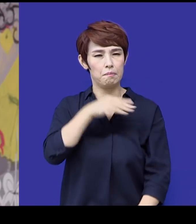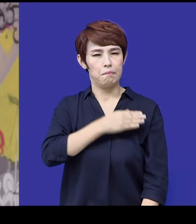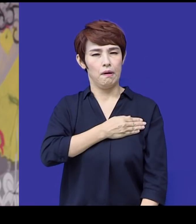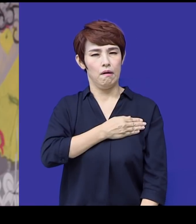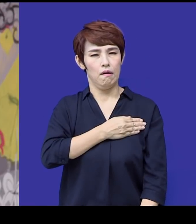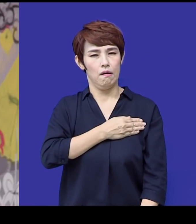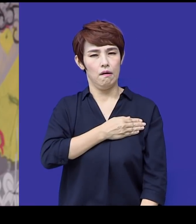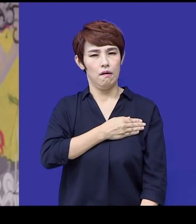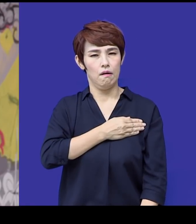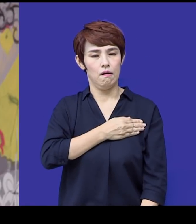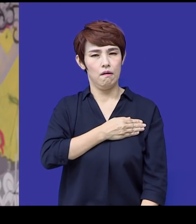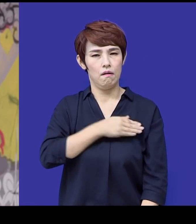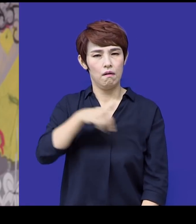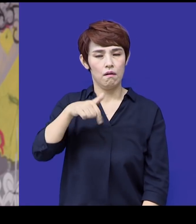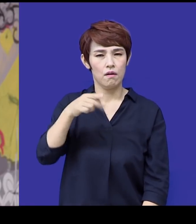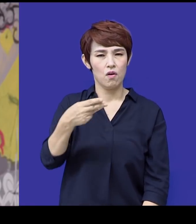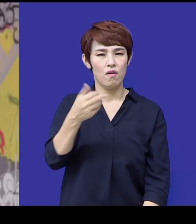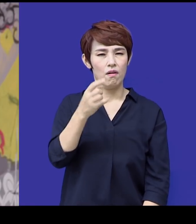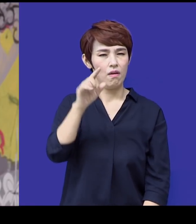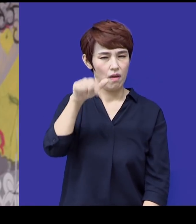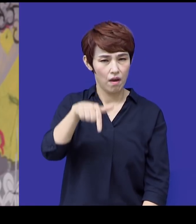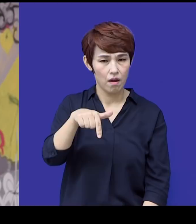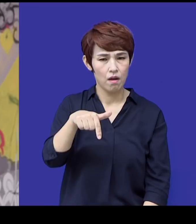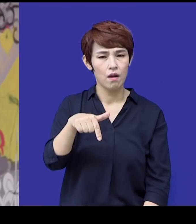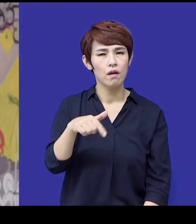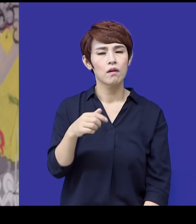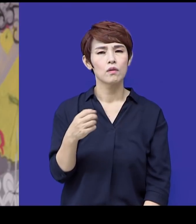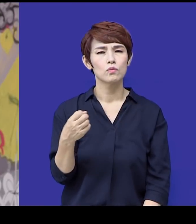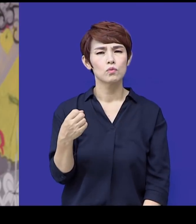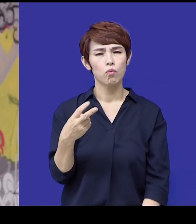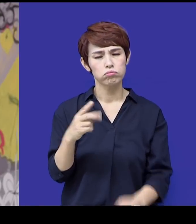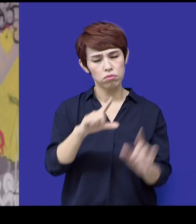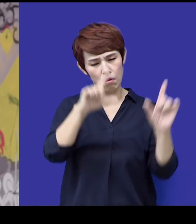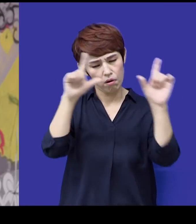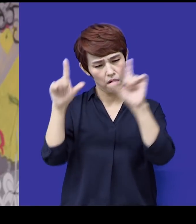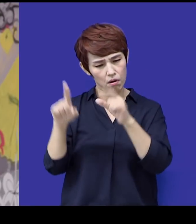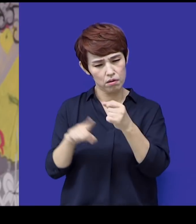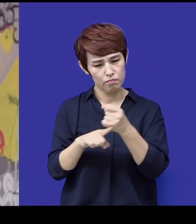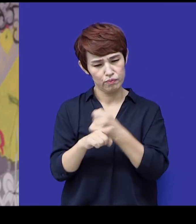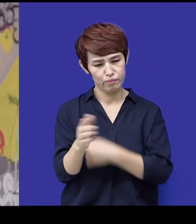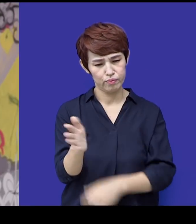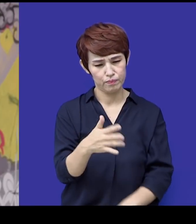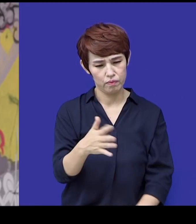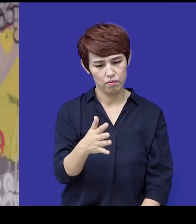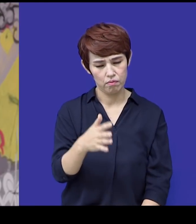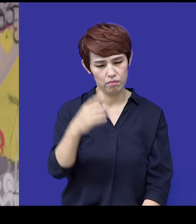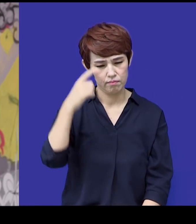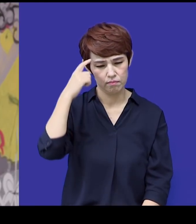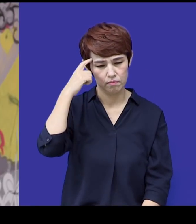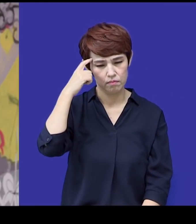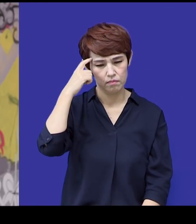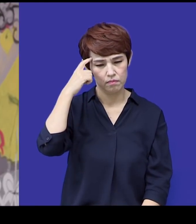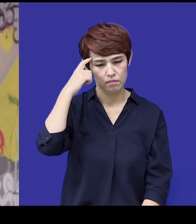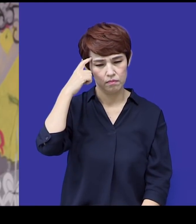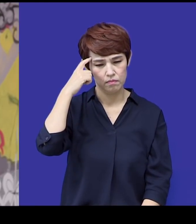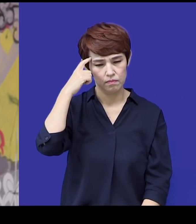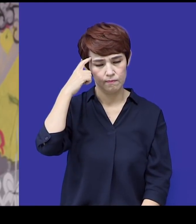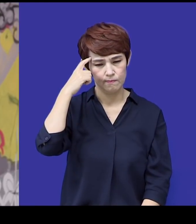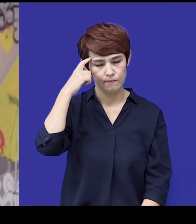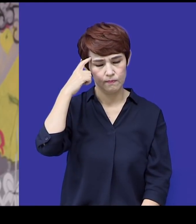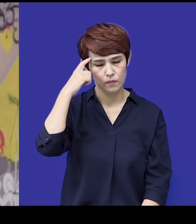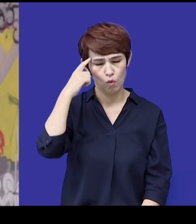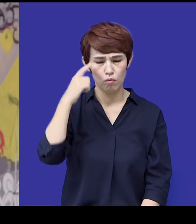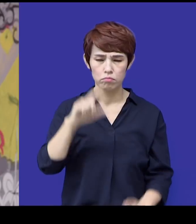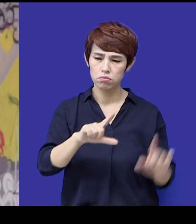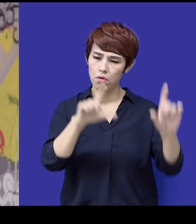또 살면서 사는 게 이렇게 참 무의미하다. 갑자기 그런 생각이 들면서 이거